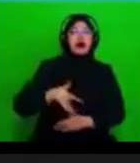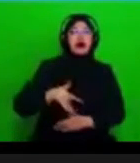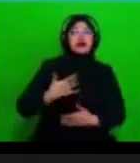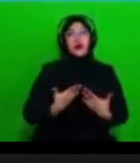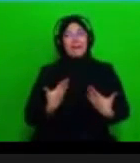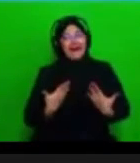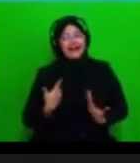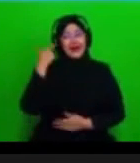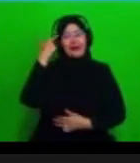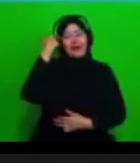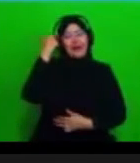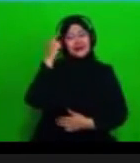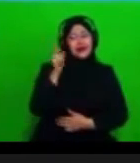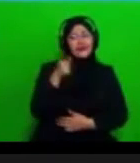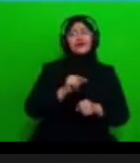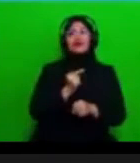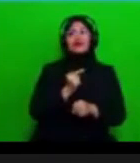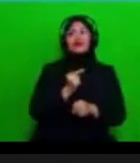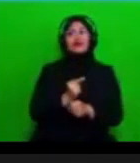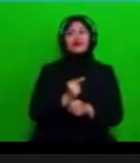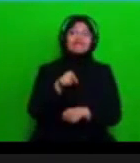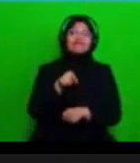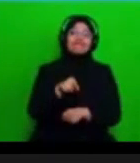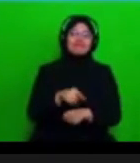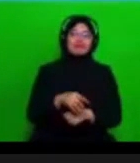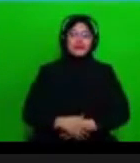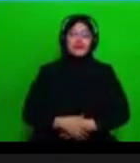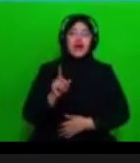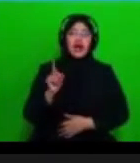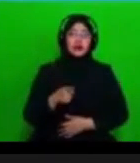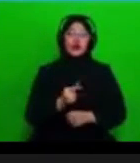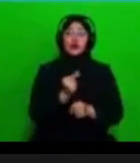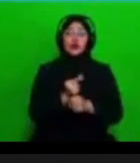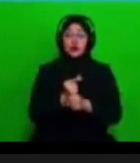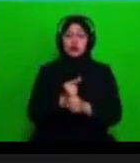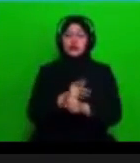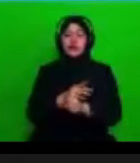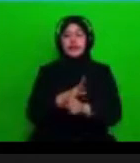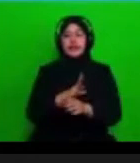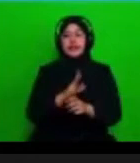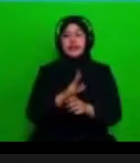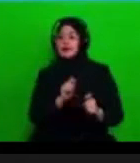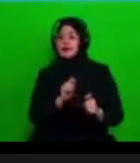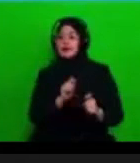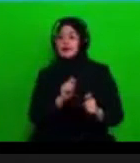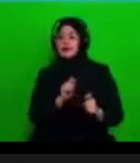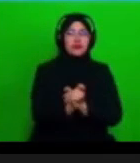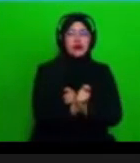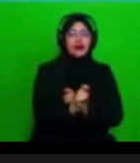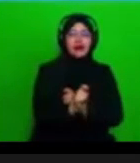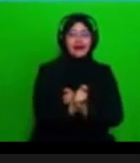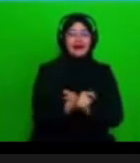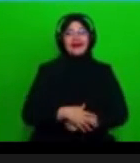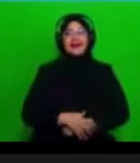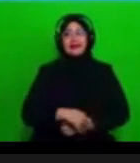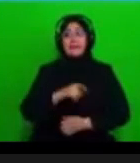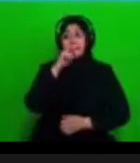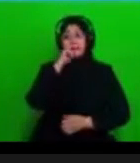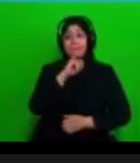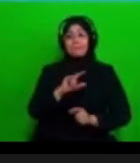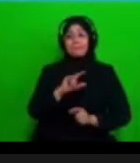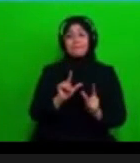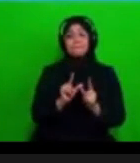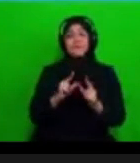siswa. Nah, ada banyak PR ini. Guru memang harus kita reform. Dan Pak Iwan, Mas Iwan,